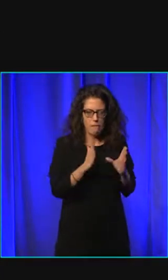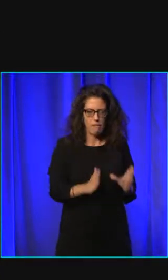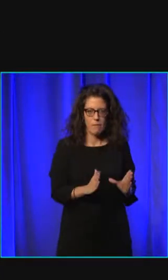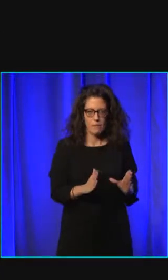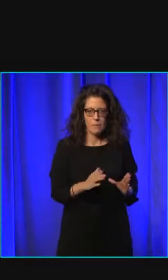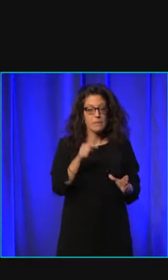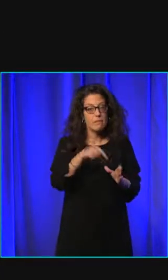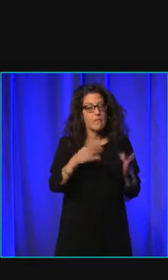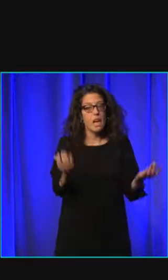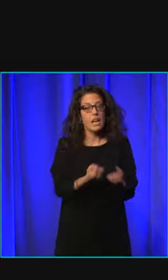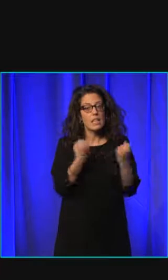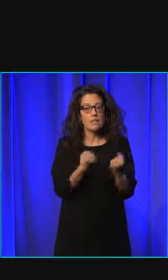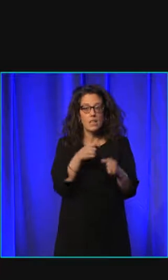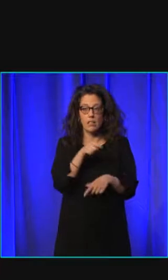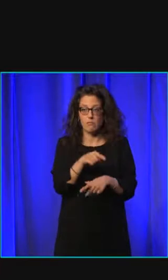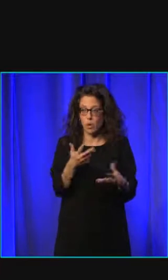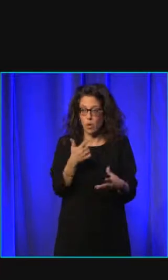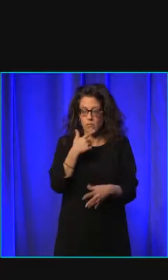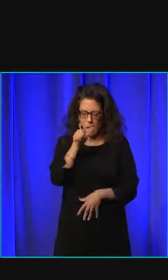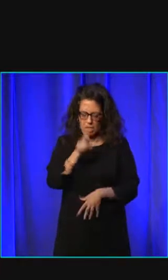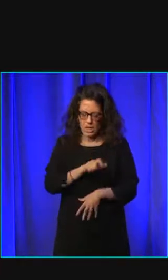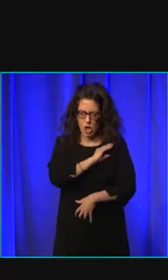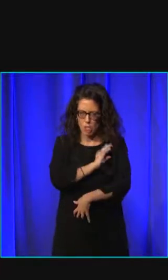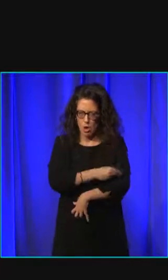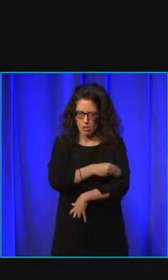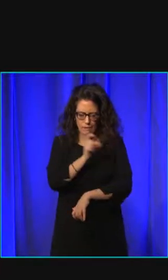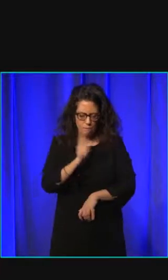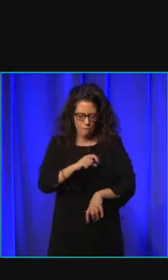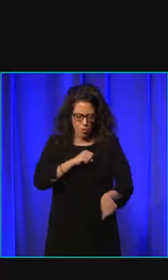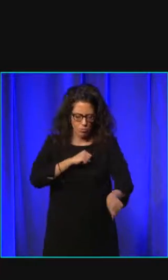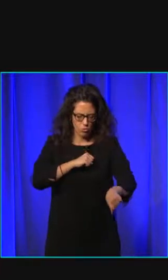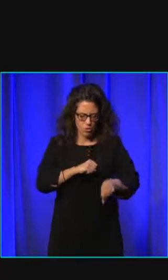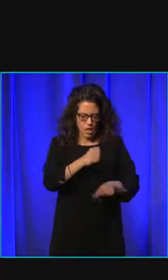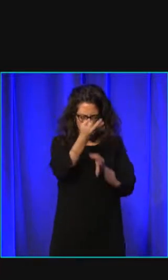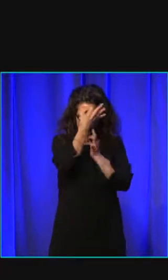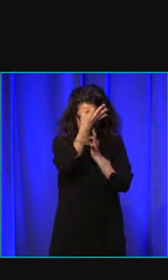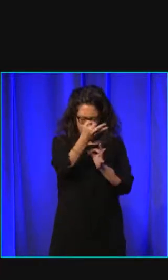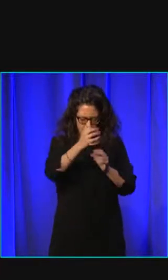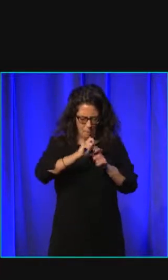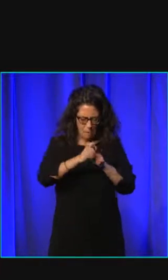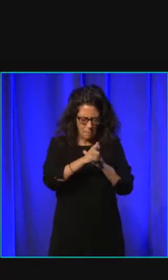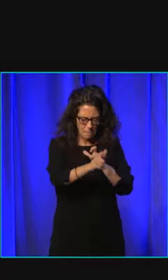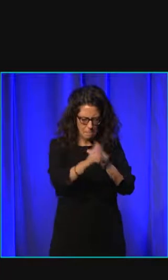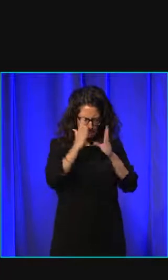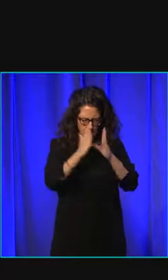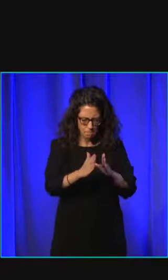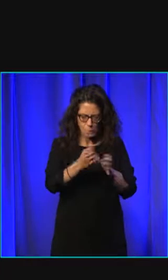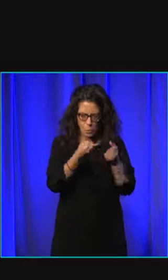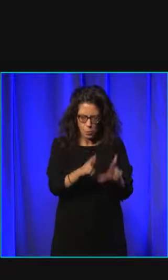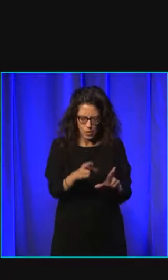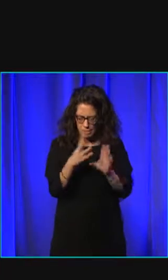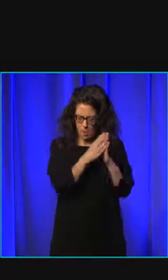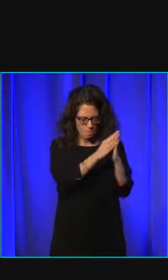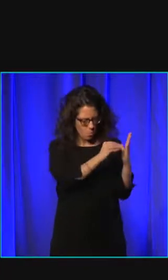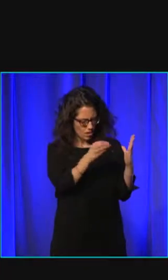genre d'activité, le sportif, il doit reproduire un geste qui est très codifié. Il se réfère à un modèle, à